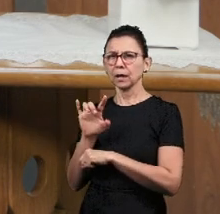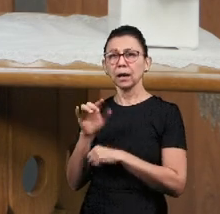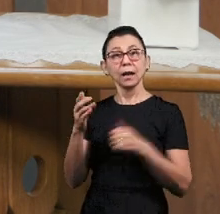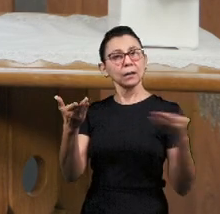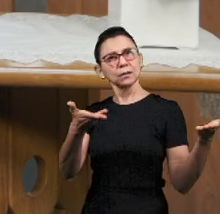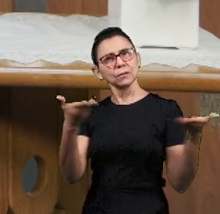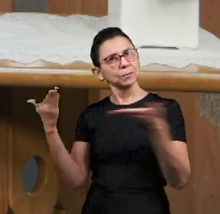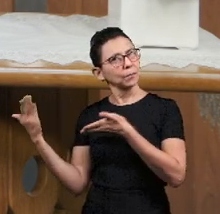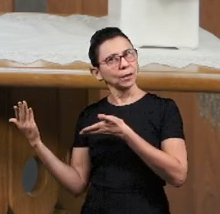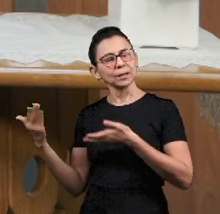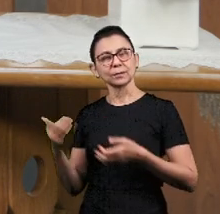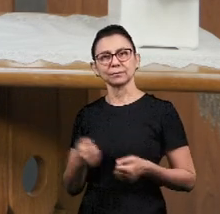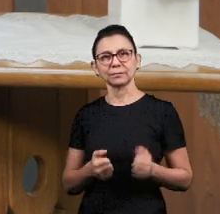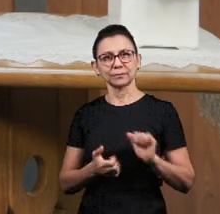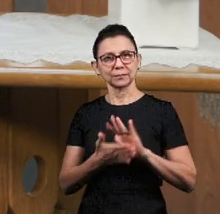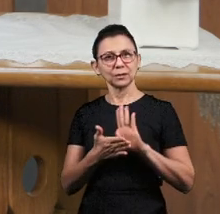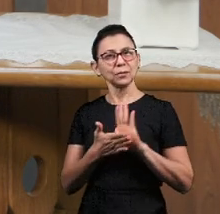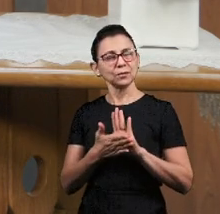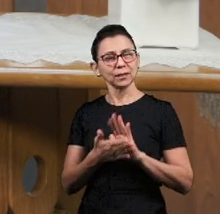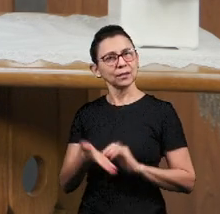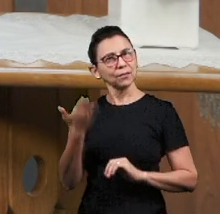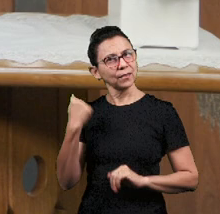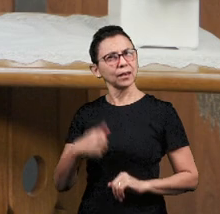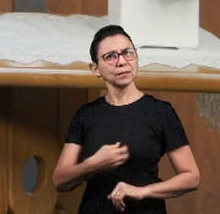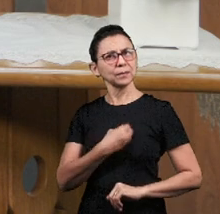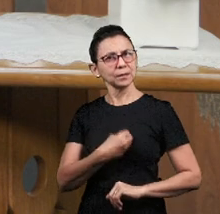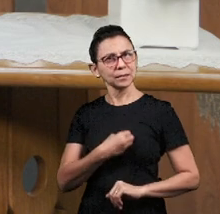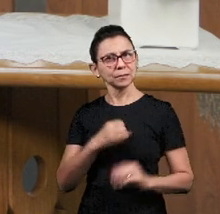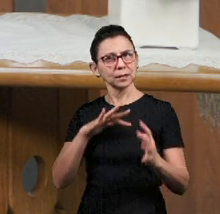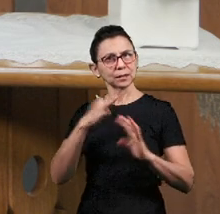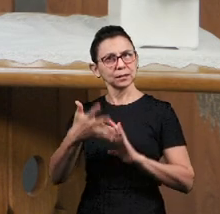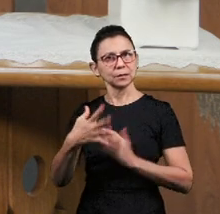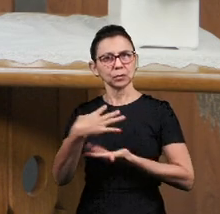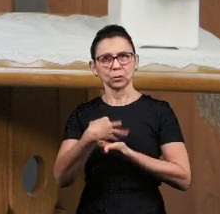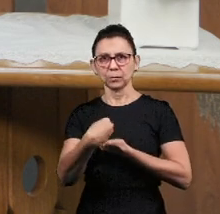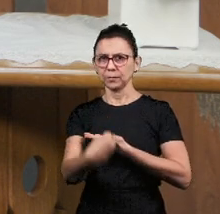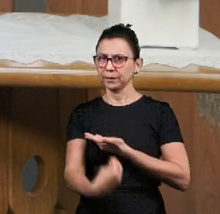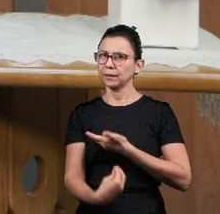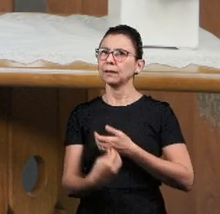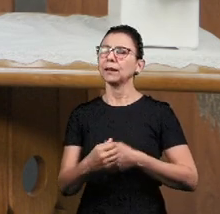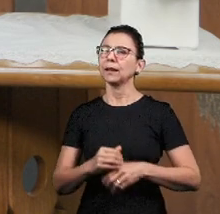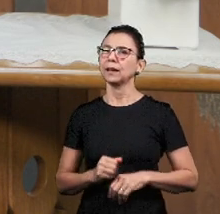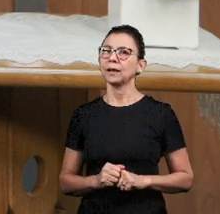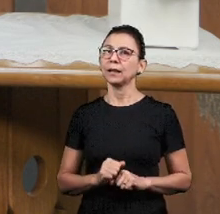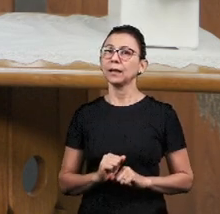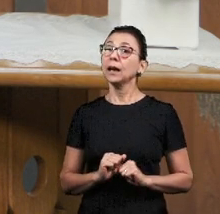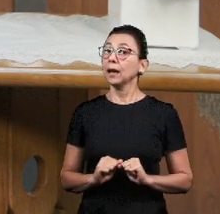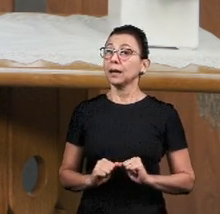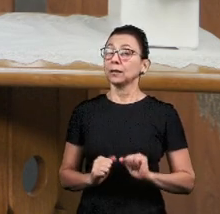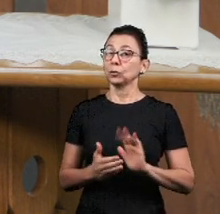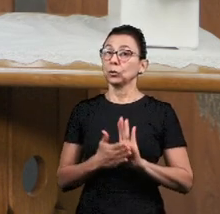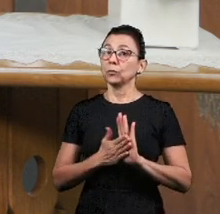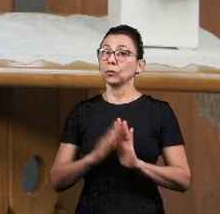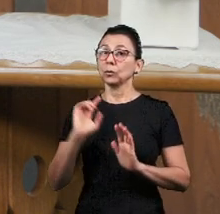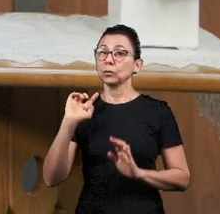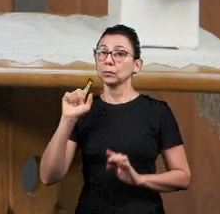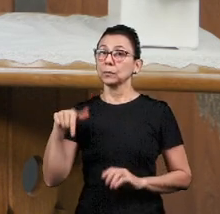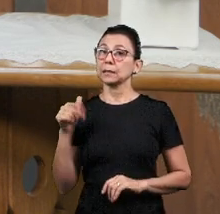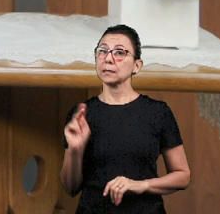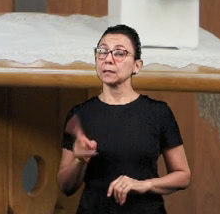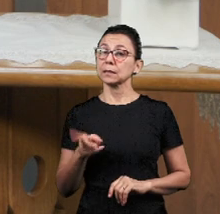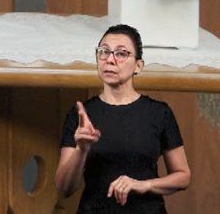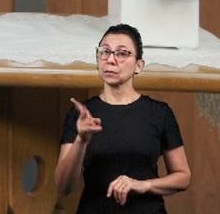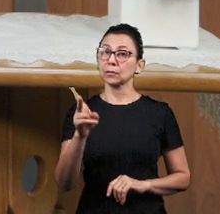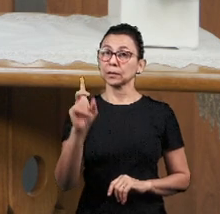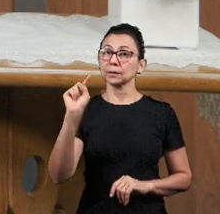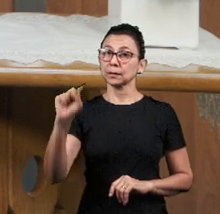être dans l'écran. Vous êtes invités à louer avec nous, à participer de cette louange. Dans la séquence, après cette louange, le pasteur